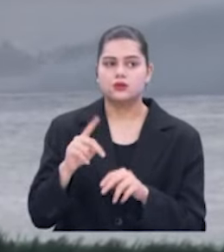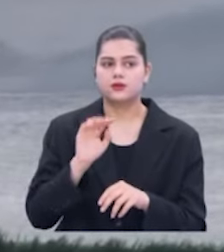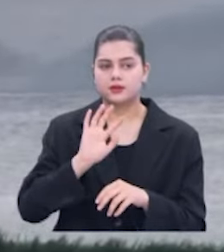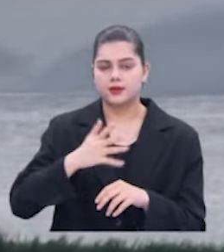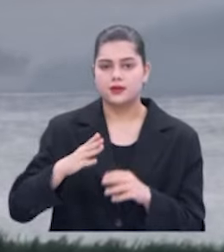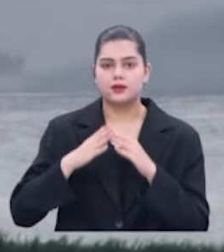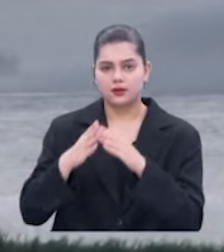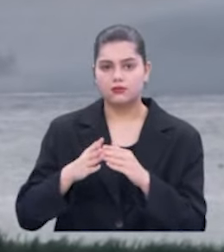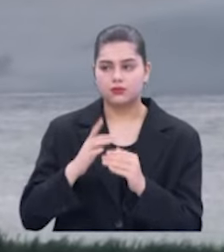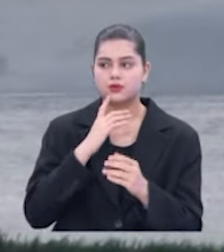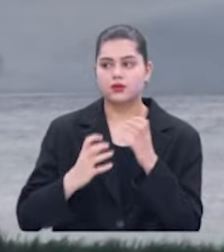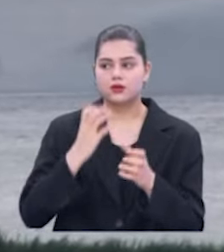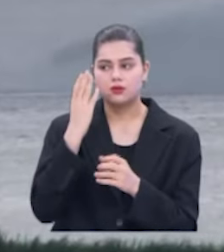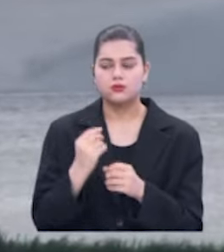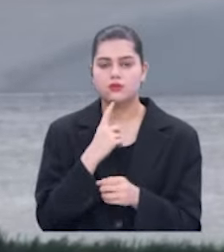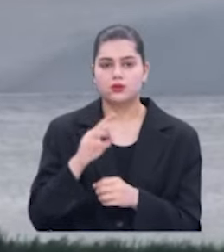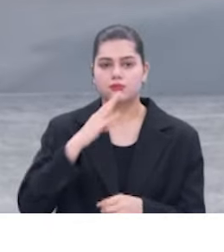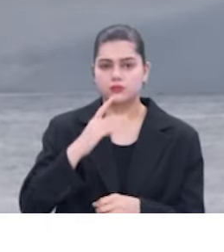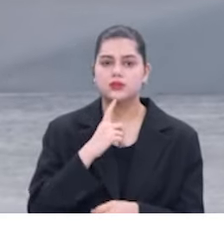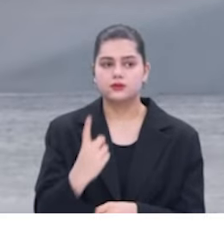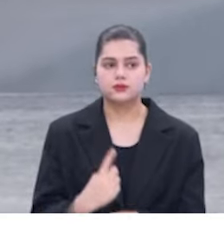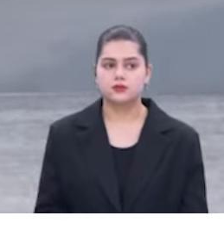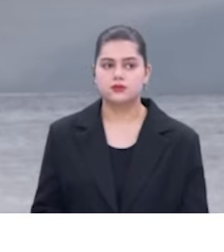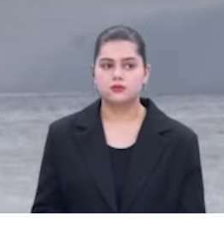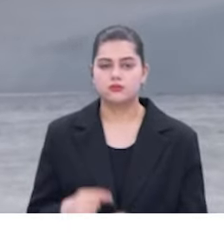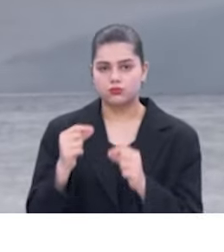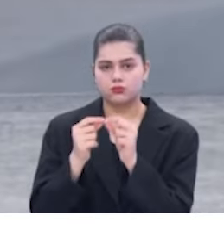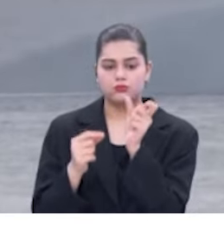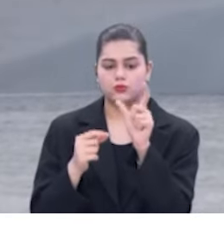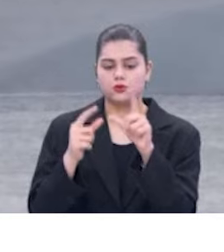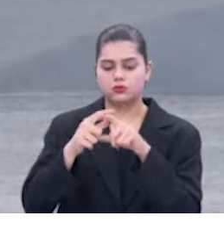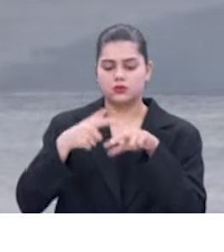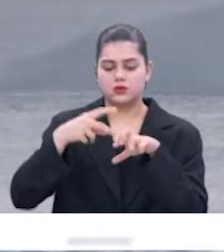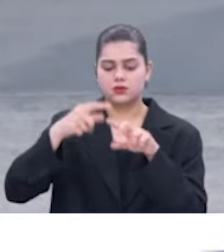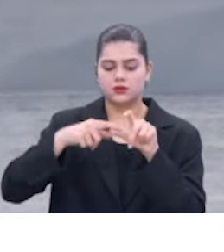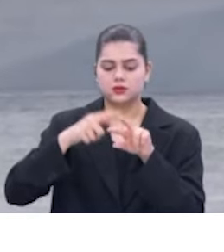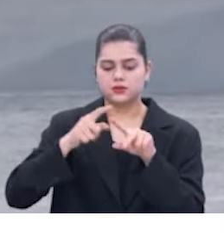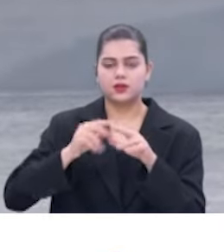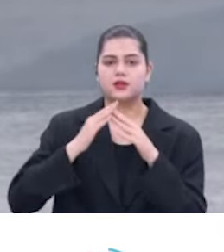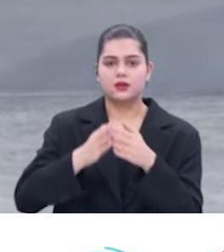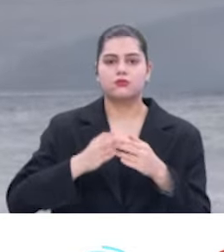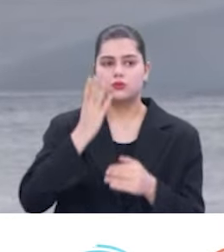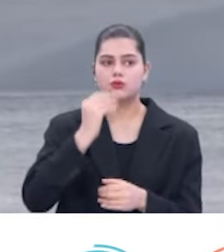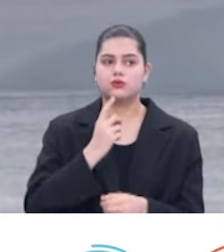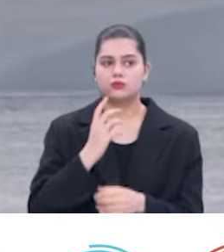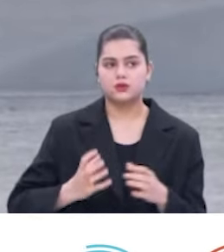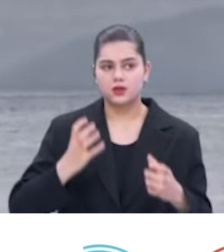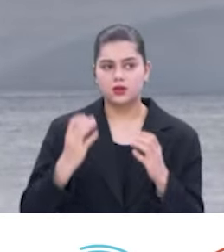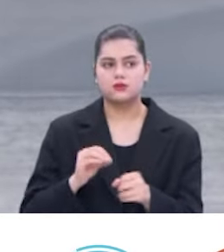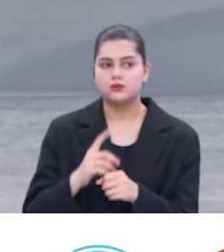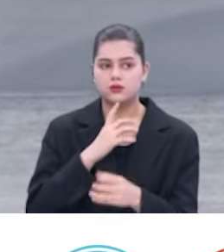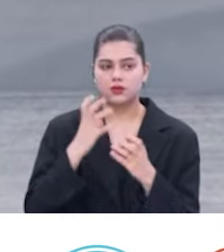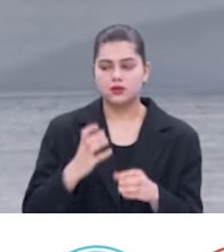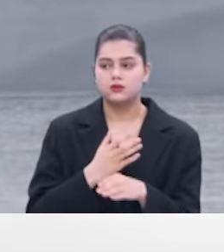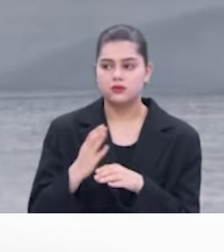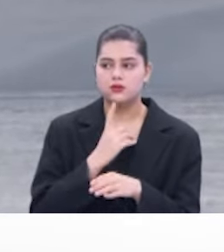gemisinde yangın çıktı. Mısır'dan Bulgaristan'a giden kuru yük gemisinde meydana gelen bir yangın bu. Çıkan yangın